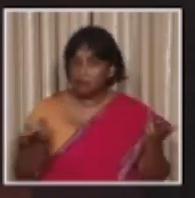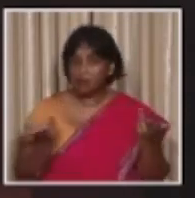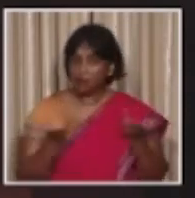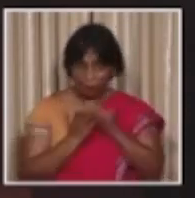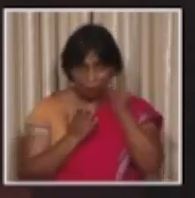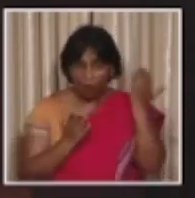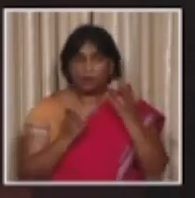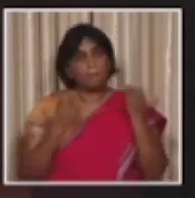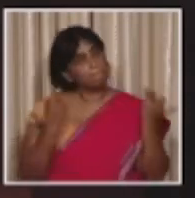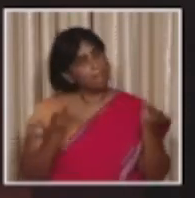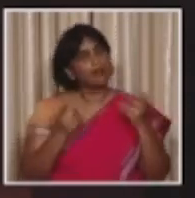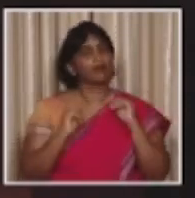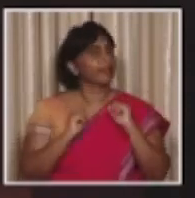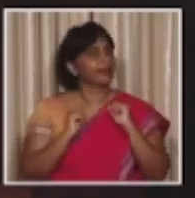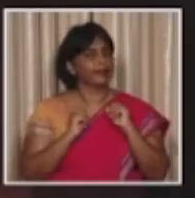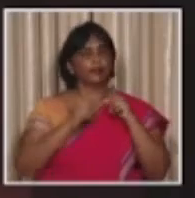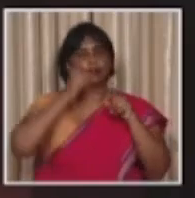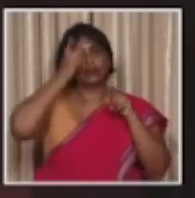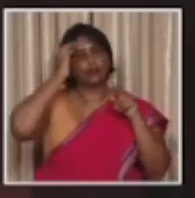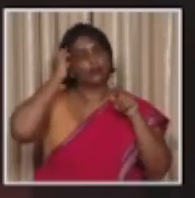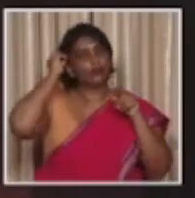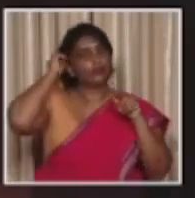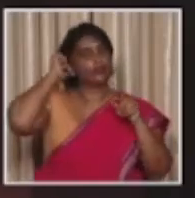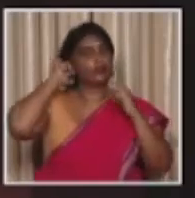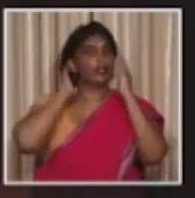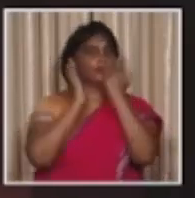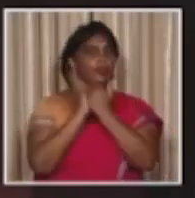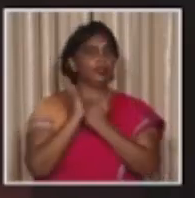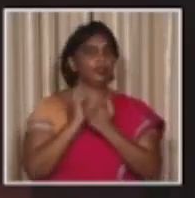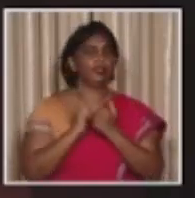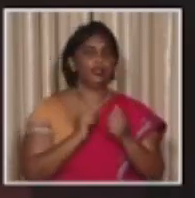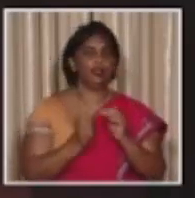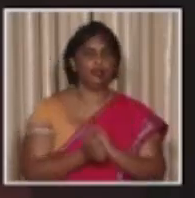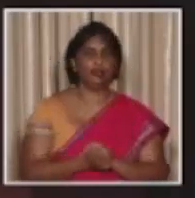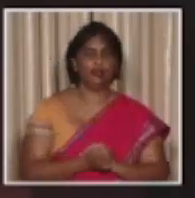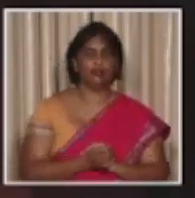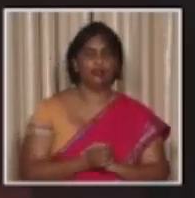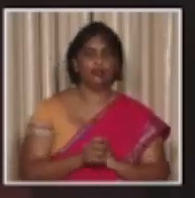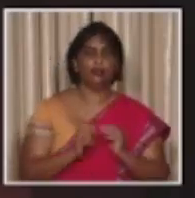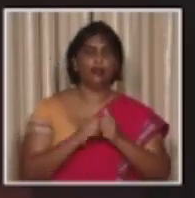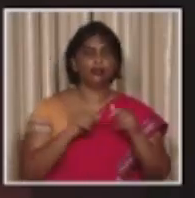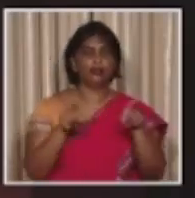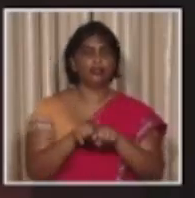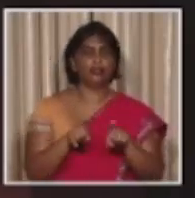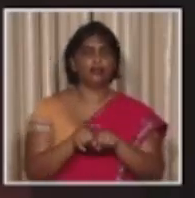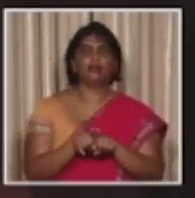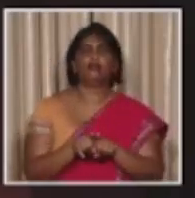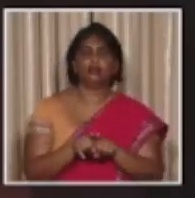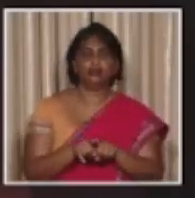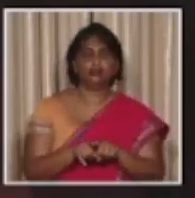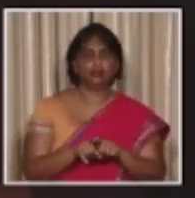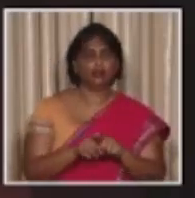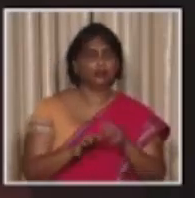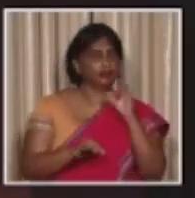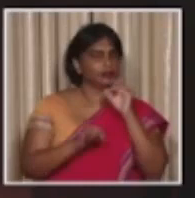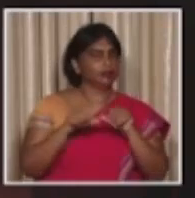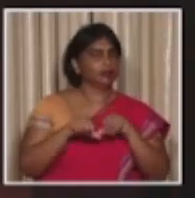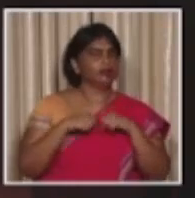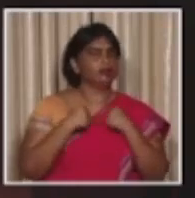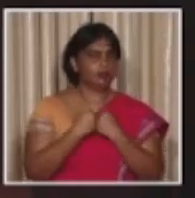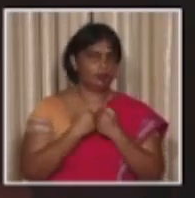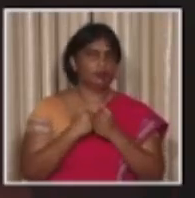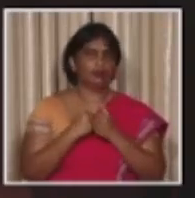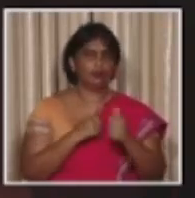මන්ද ඒකාබද්ධ ව්‍යාපාර සමාගම පිහිටුවීමේදී මිල්කෝ ආයතනය හා ජාතික පසු සම්පත්